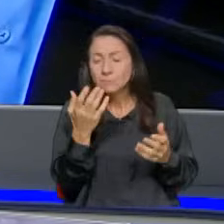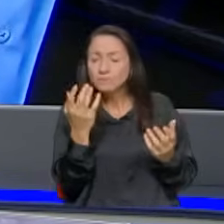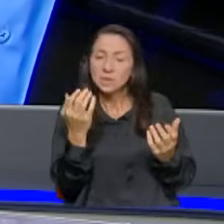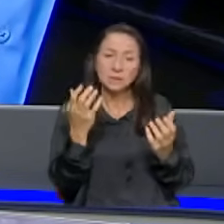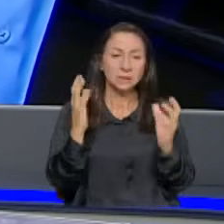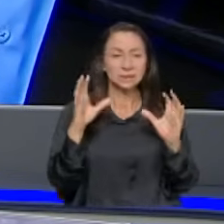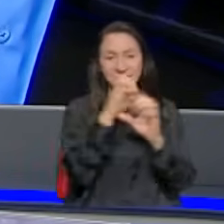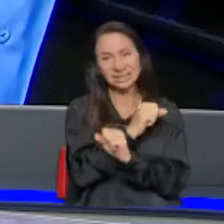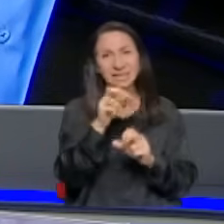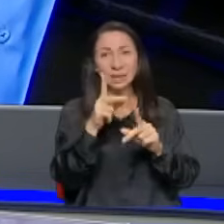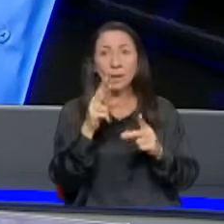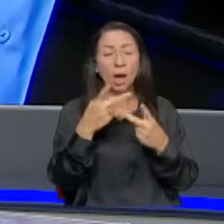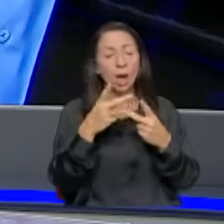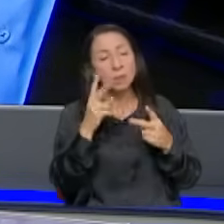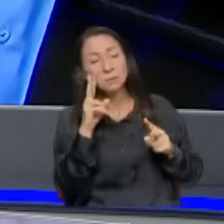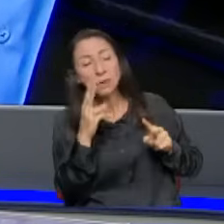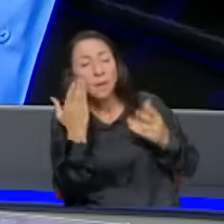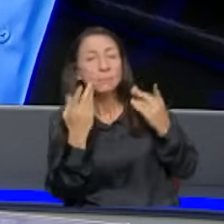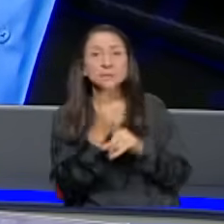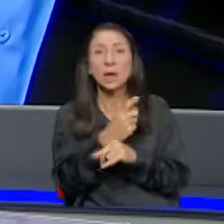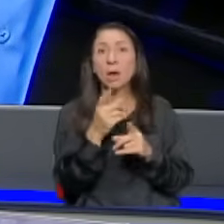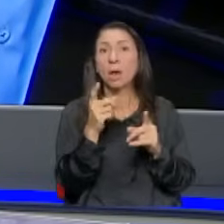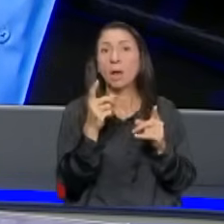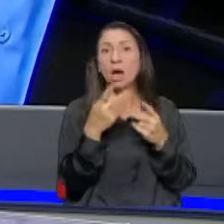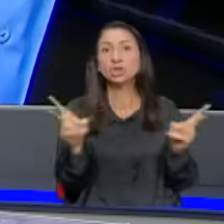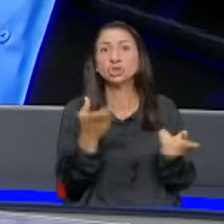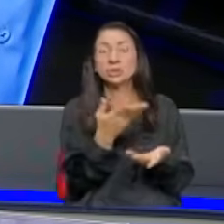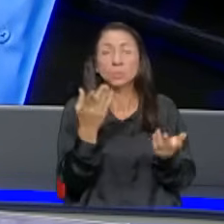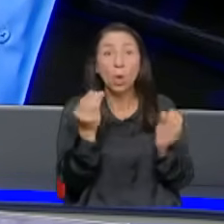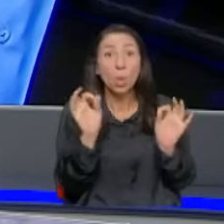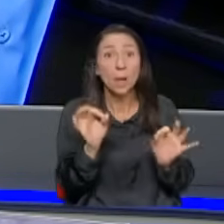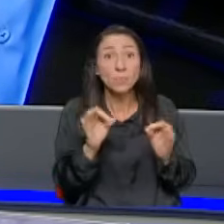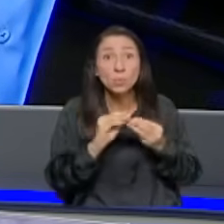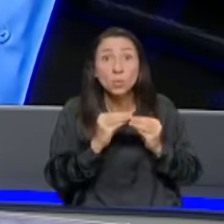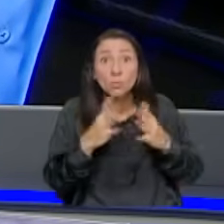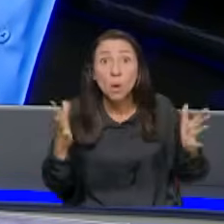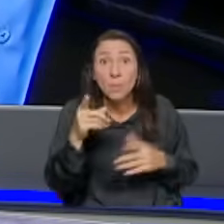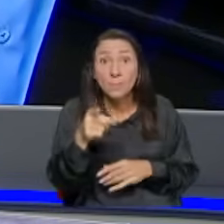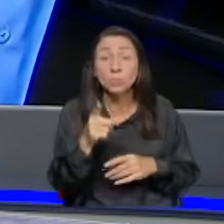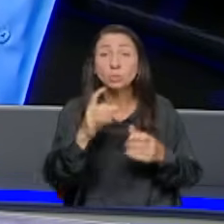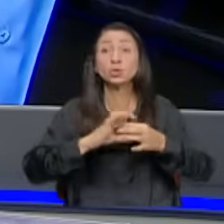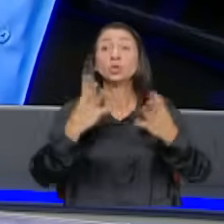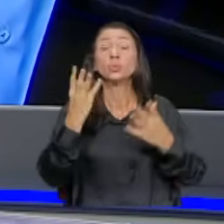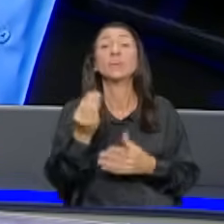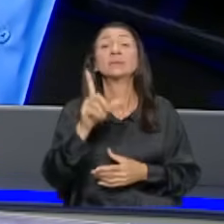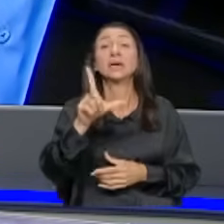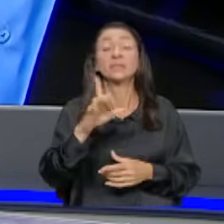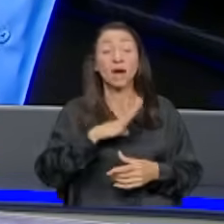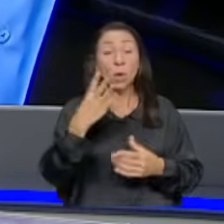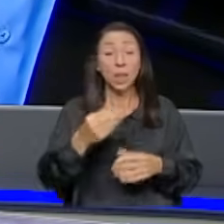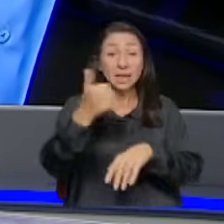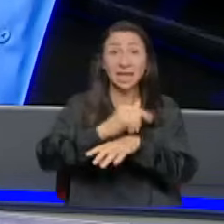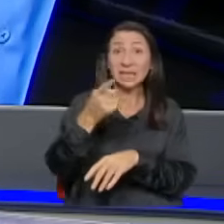ihmale açık diyorlar Bu da çok önemli Çok Hayati bir şey sorun bunlara çözüm bulması gerekiyor mevcut